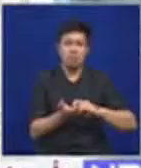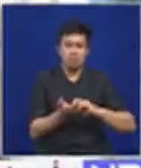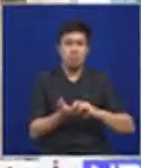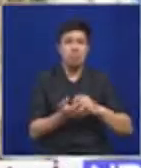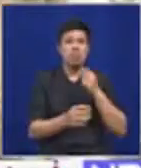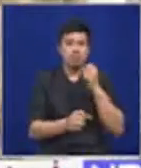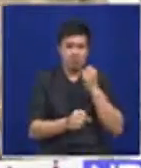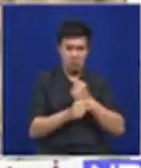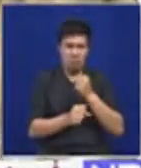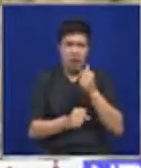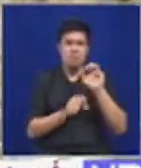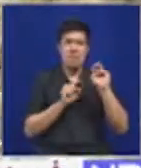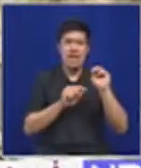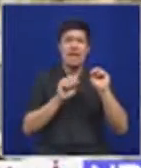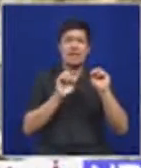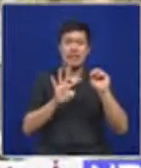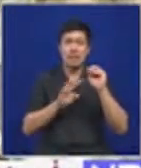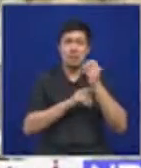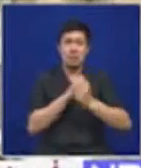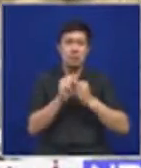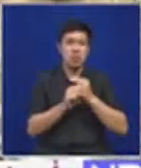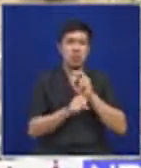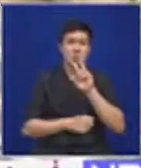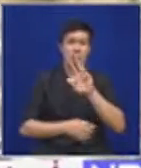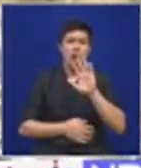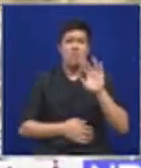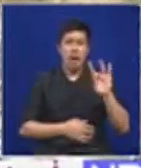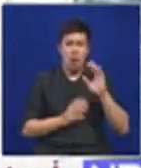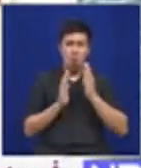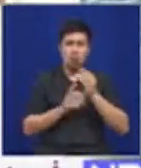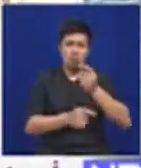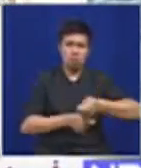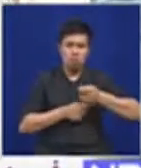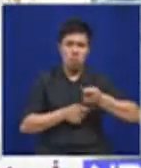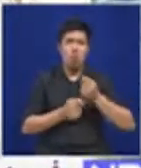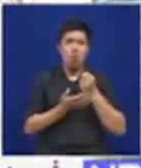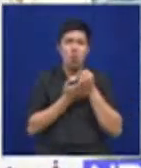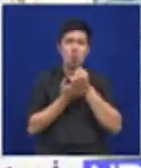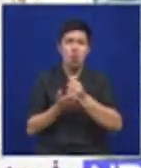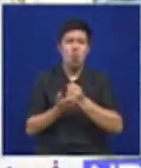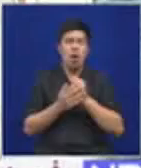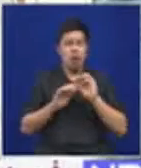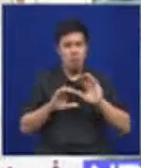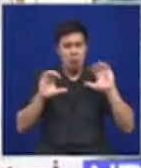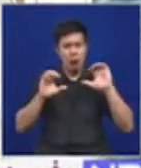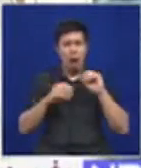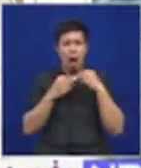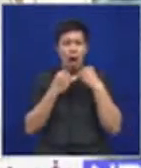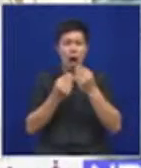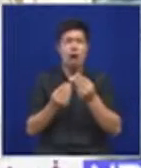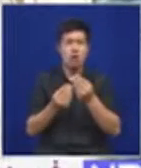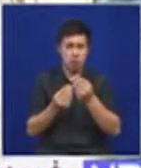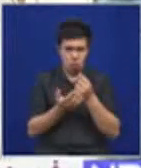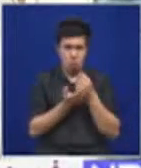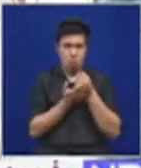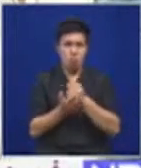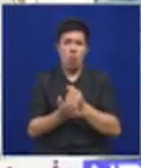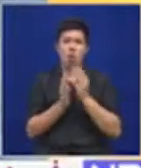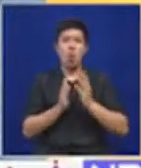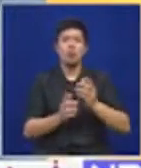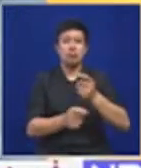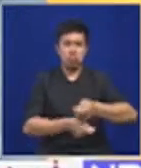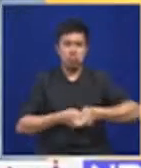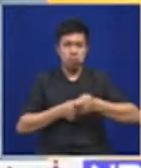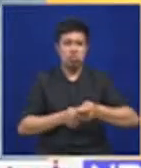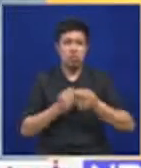ธศักราช2558และให้เกษตรกรได้รับความช่วยเหลือจากรัฐบาลตามโครงการสร้างความเข้มแข็งให้แก่เกษตรกรชาวสวน